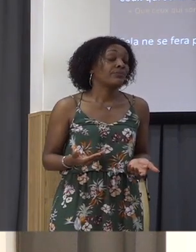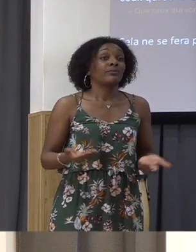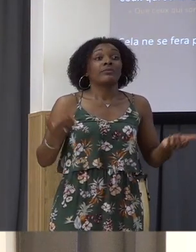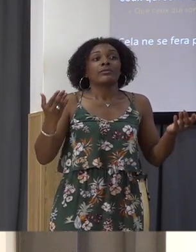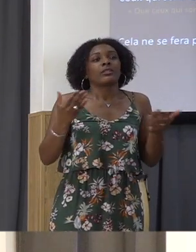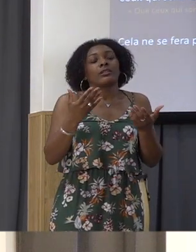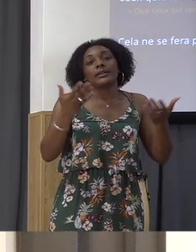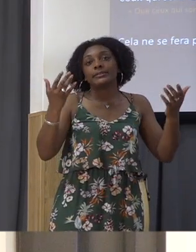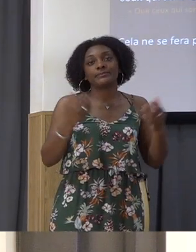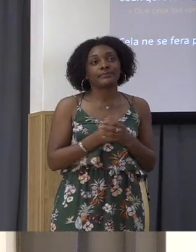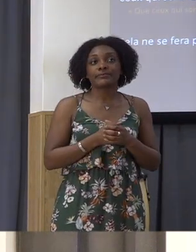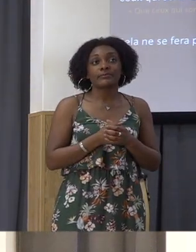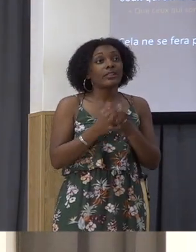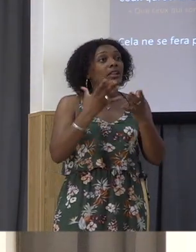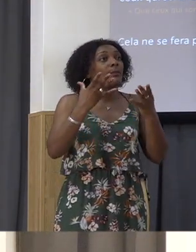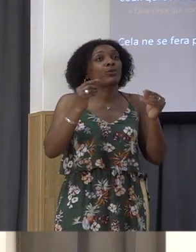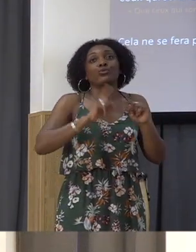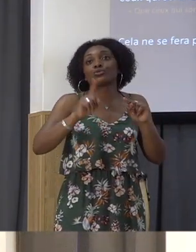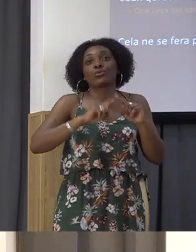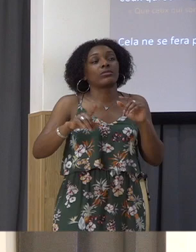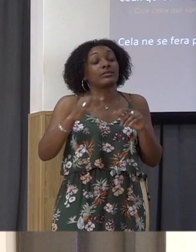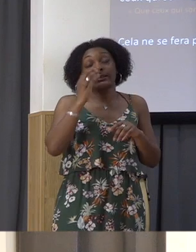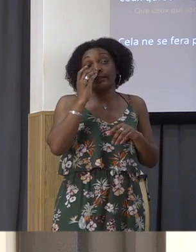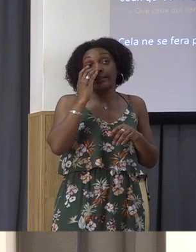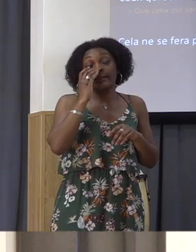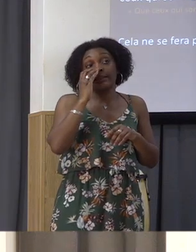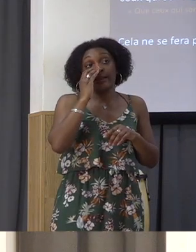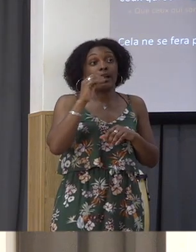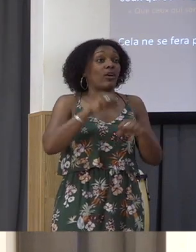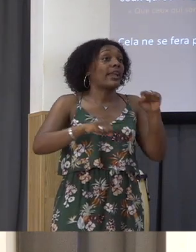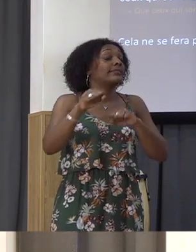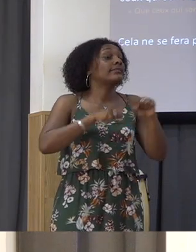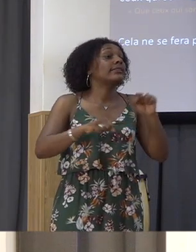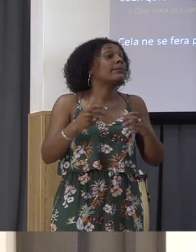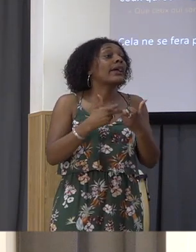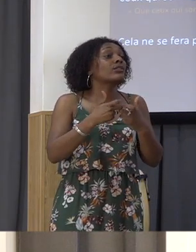faire. Je pense par exemple à ce qui se passe dans la semaine.